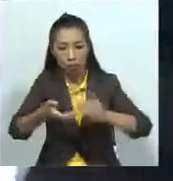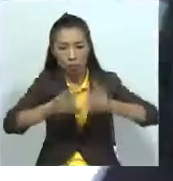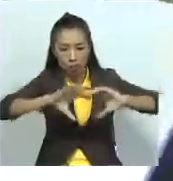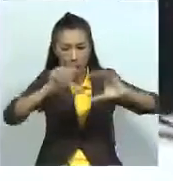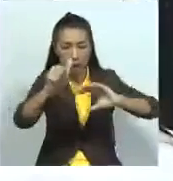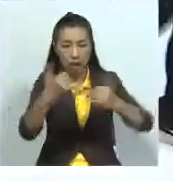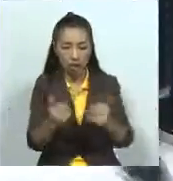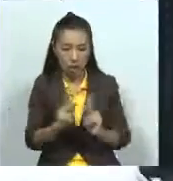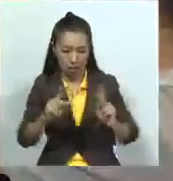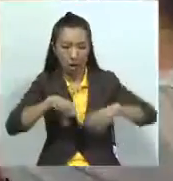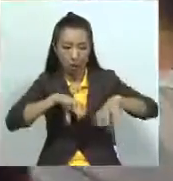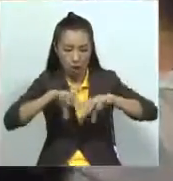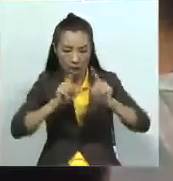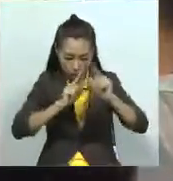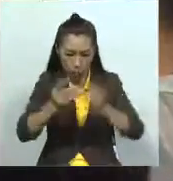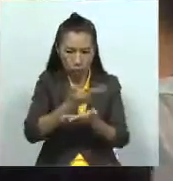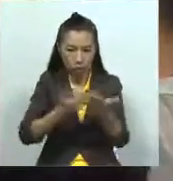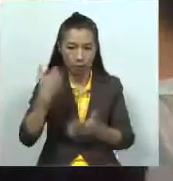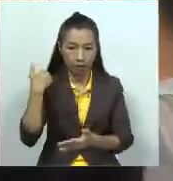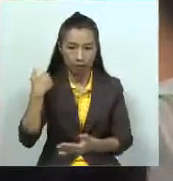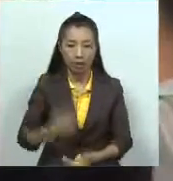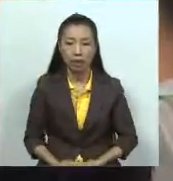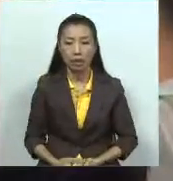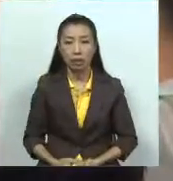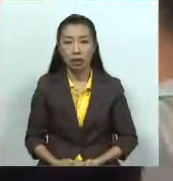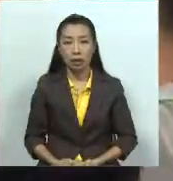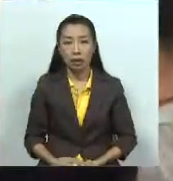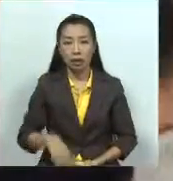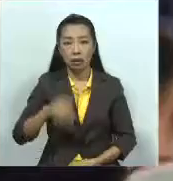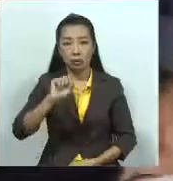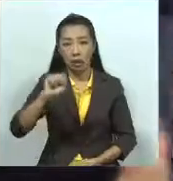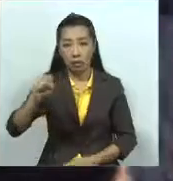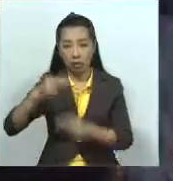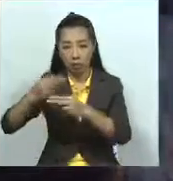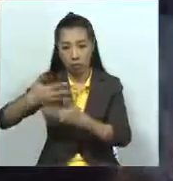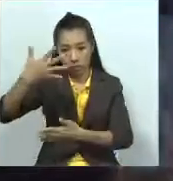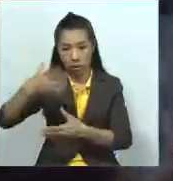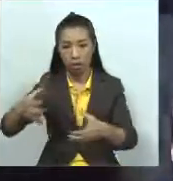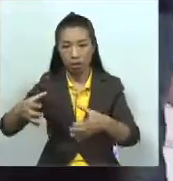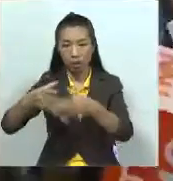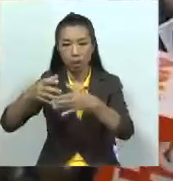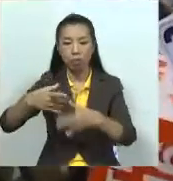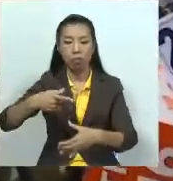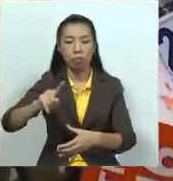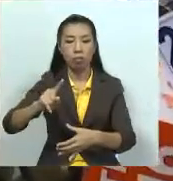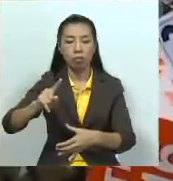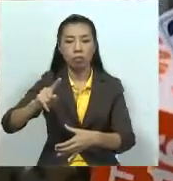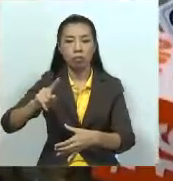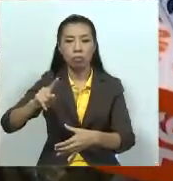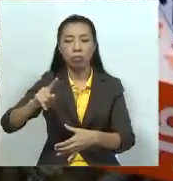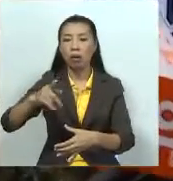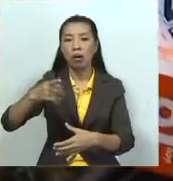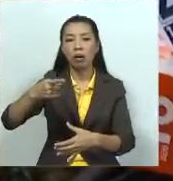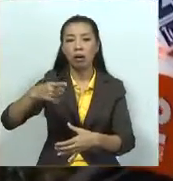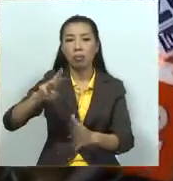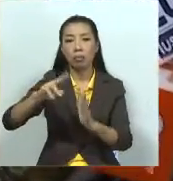พูดคุยกันอยู่ค่ะด้านนายไพบูลย์นิติตะวันส.ส.บัญชีรายชื่อและหัวหน้าพรรคประชาชนปฏิรูปก็ย้ำว่าพรรคส